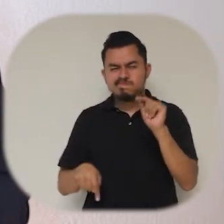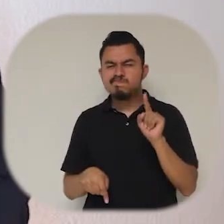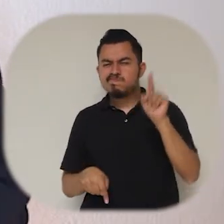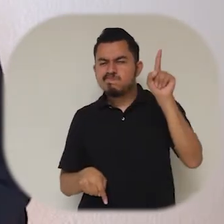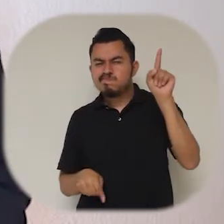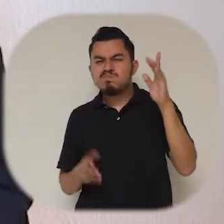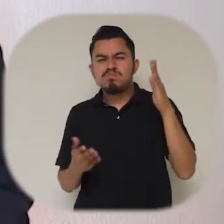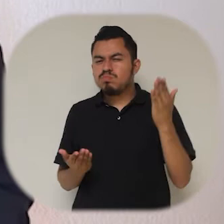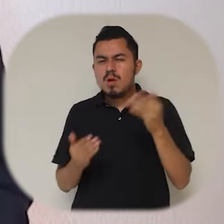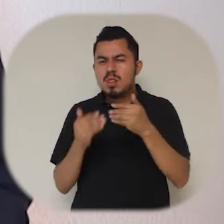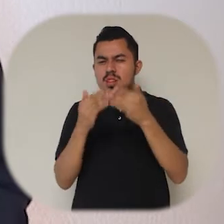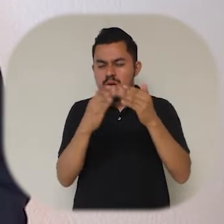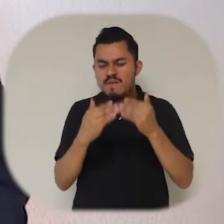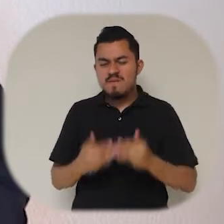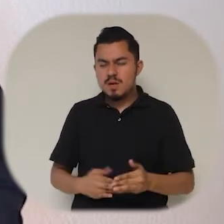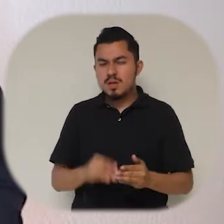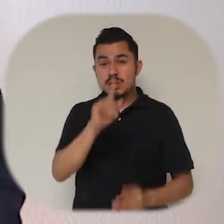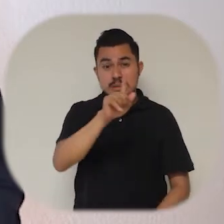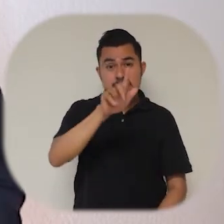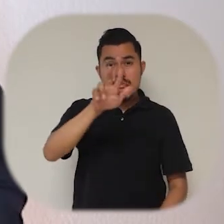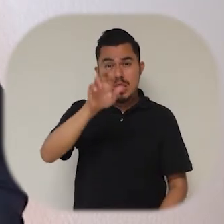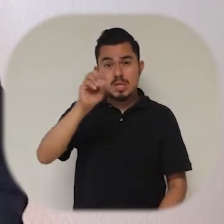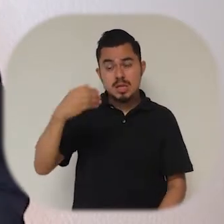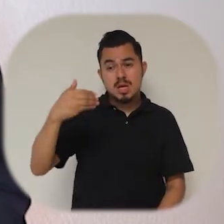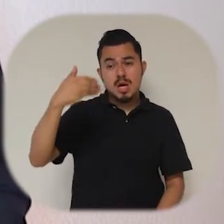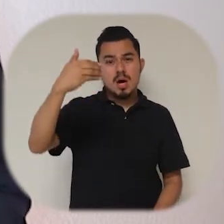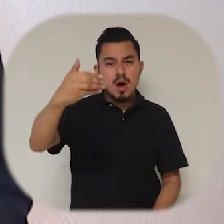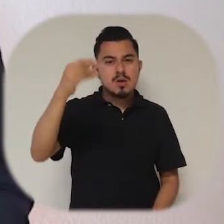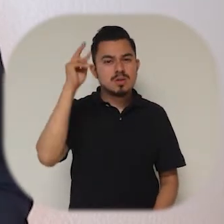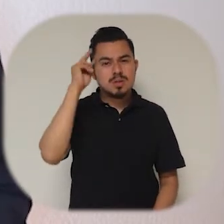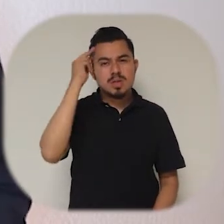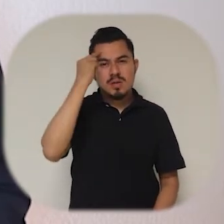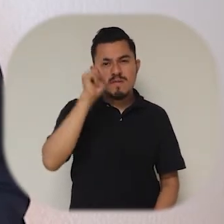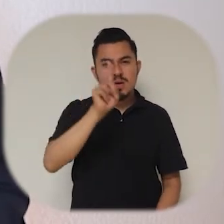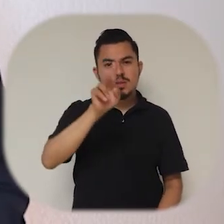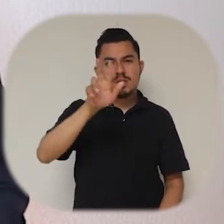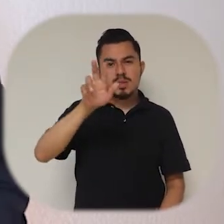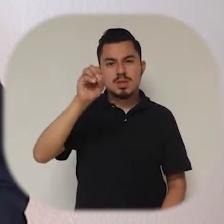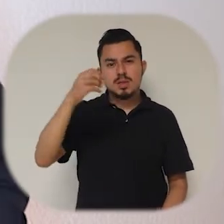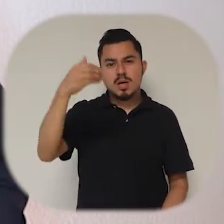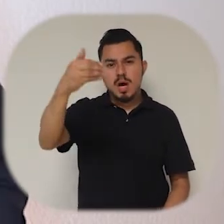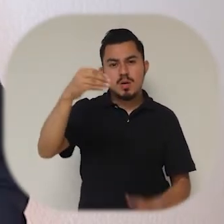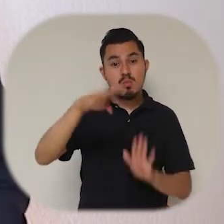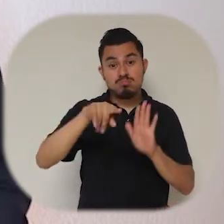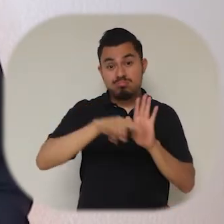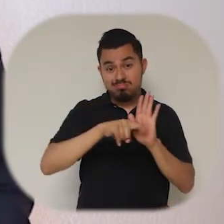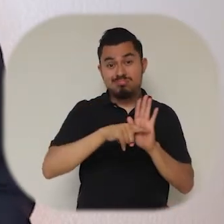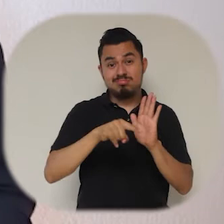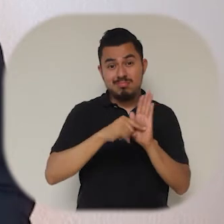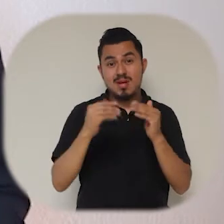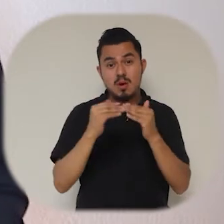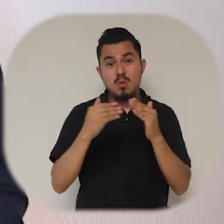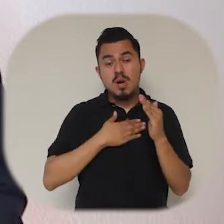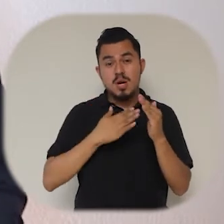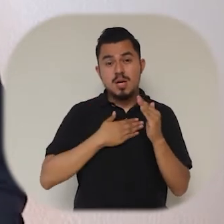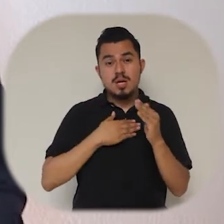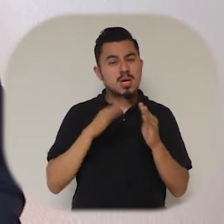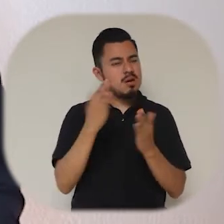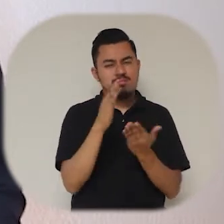130년 정도가 짧다는 거죠. 그리고 19명의 왕이 있었는데요. 더 기가 막힌 것은 이